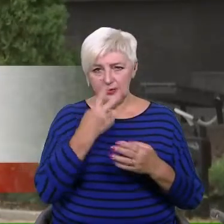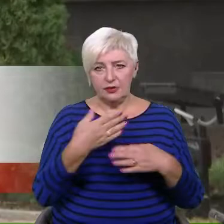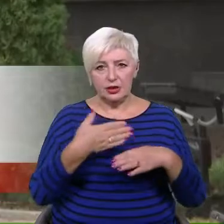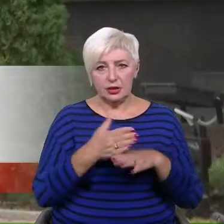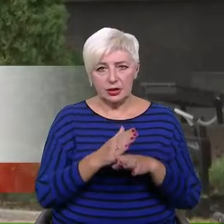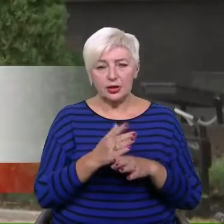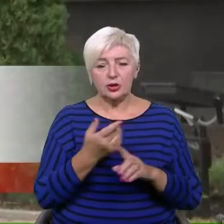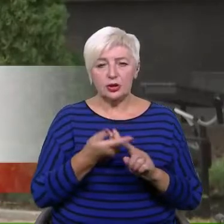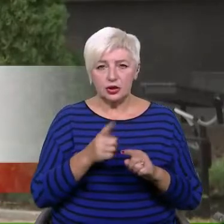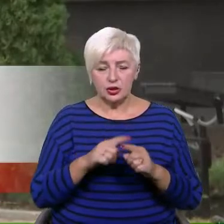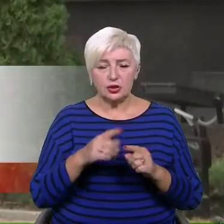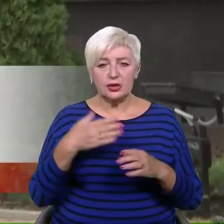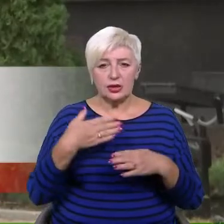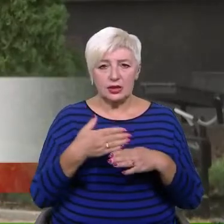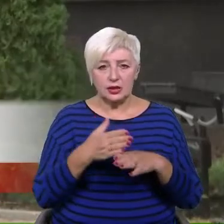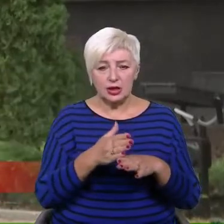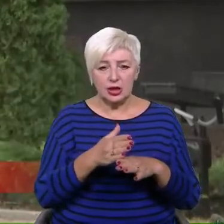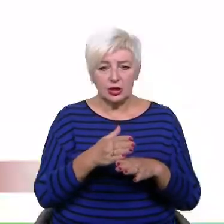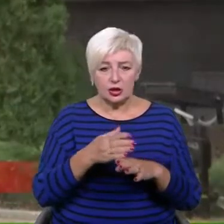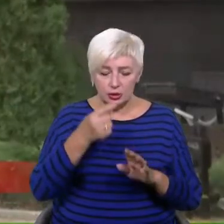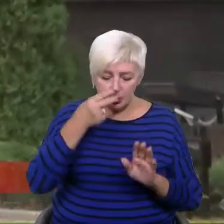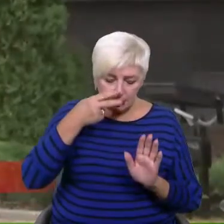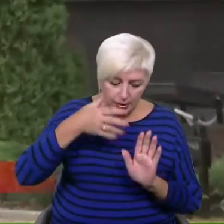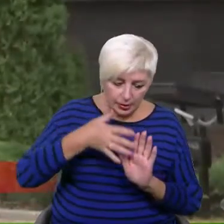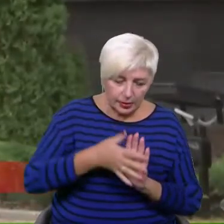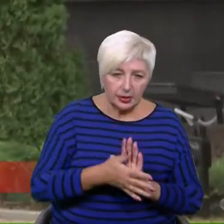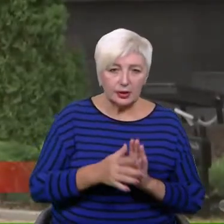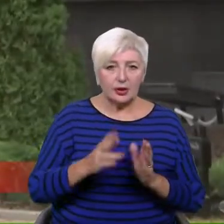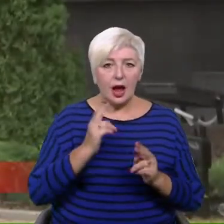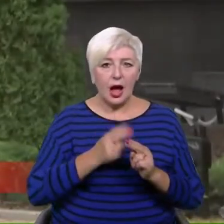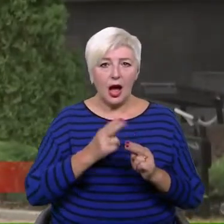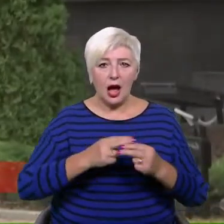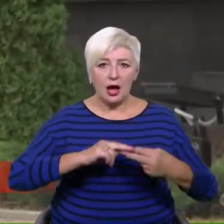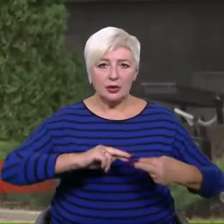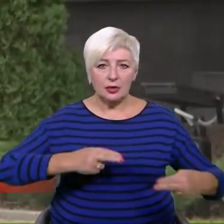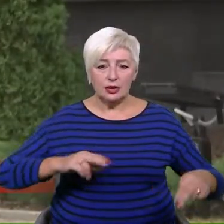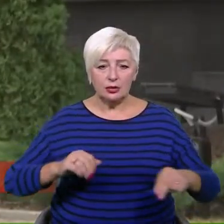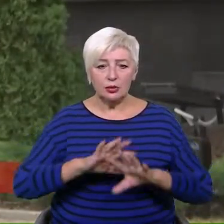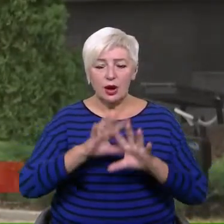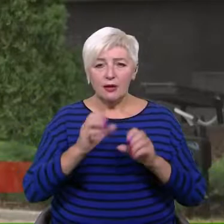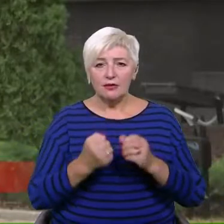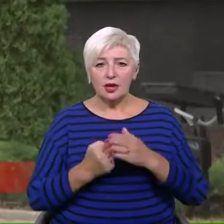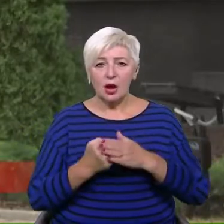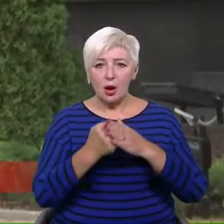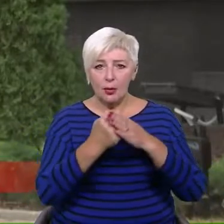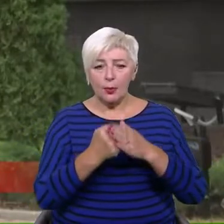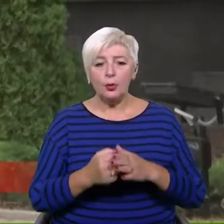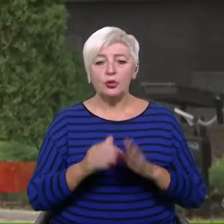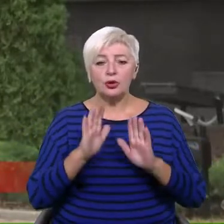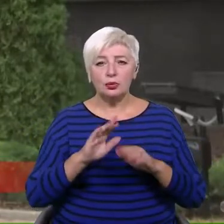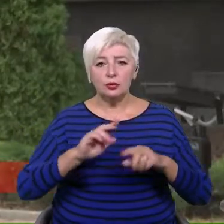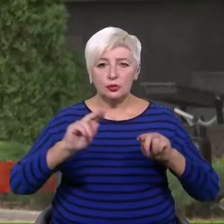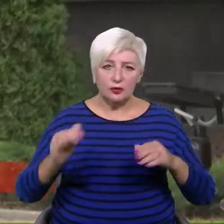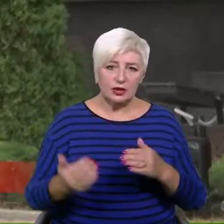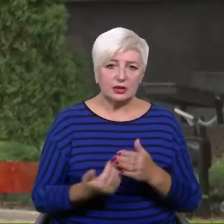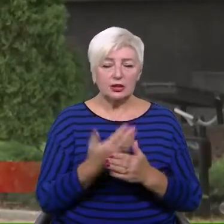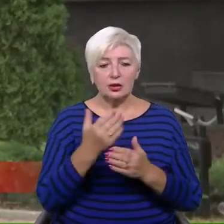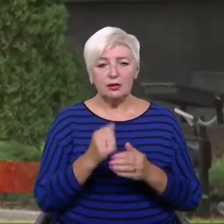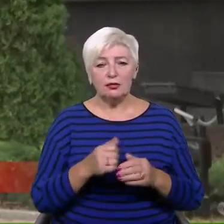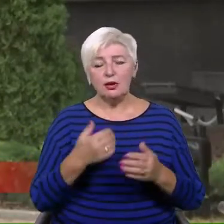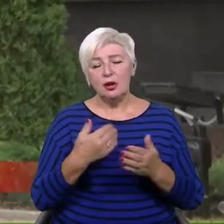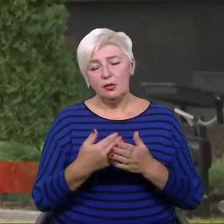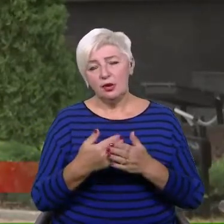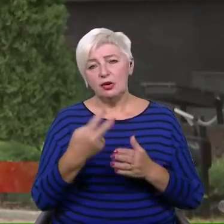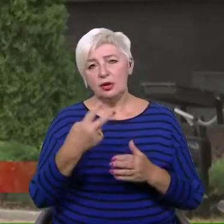эти трещины просматривается арматура. Все опоры будут полностью восстановлены. Я думаю, лет на 20-25 это самый-самый